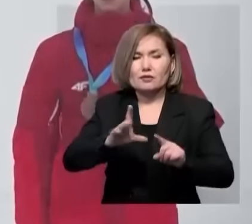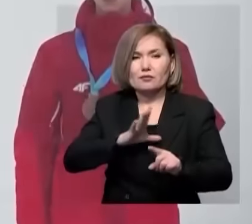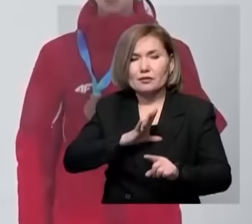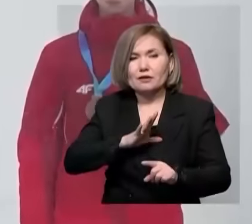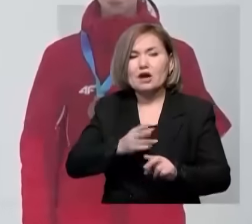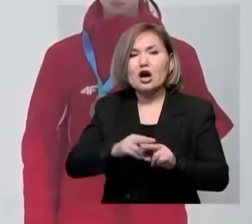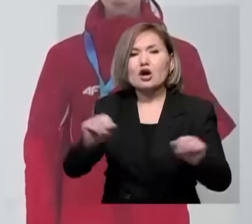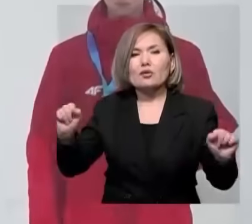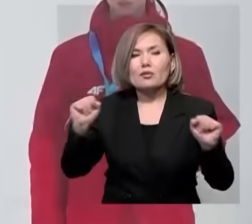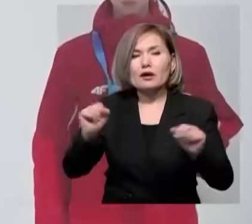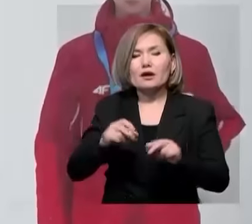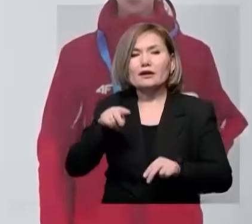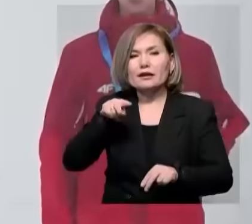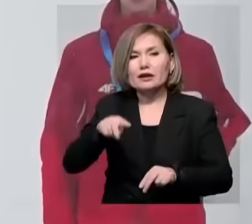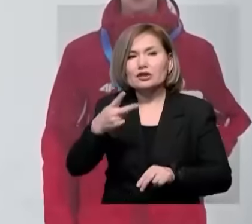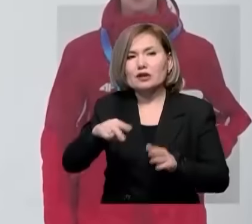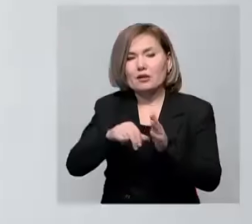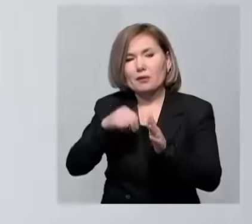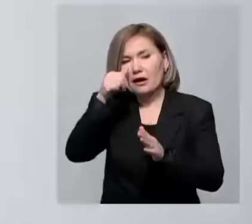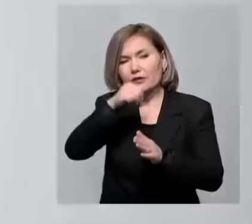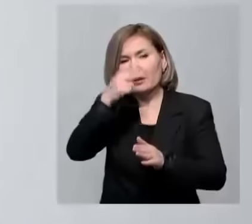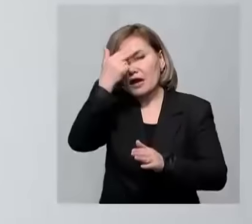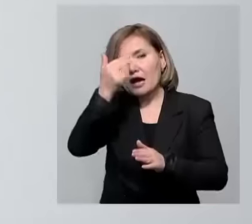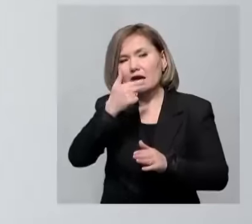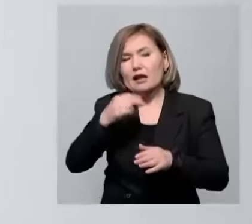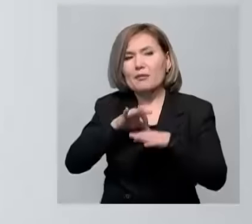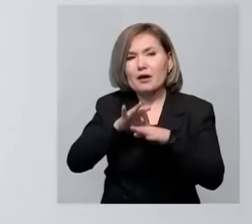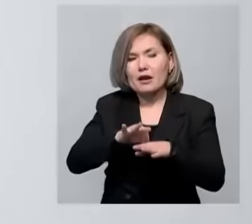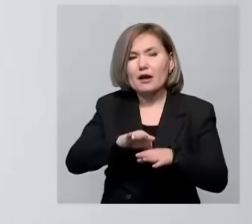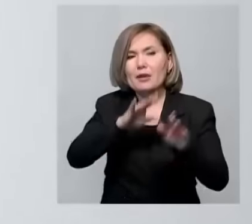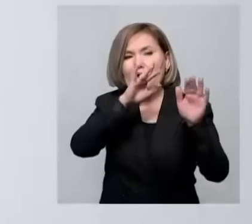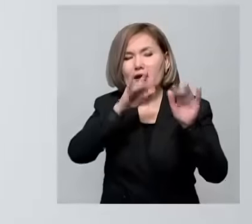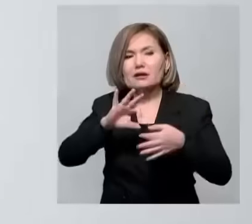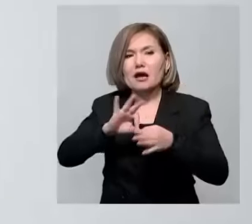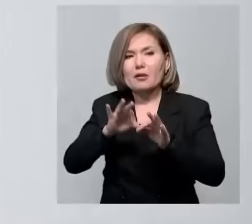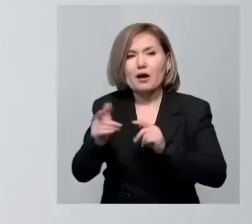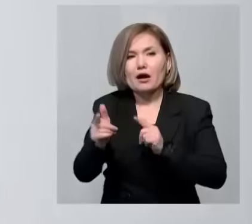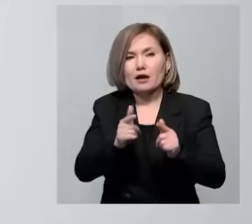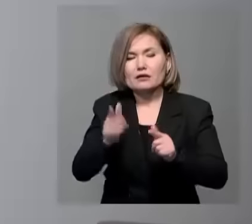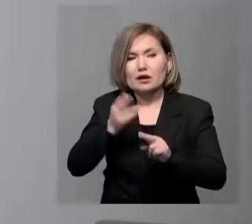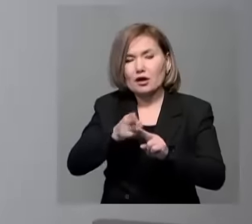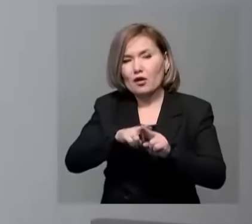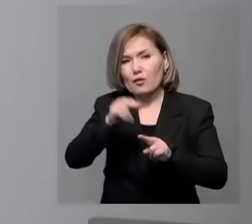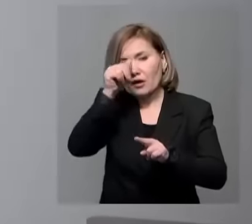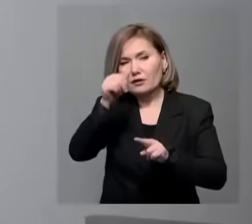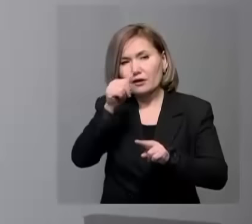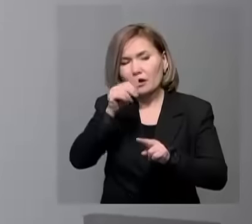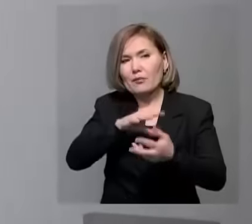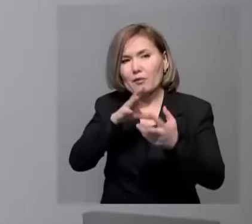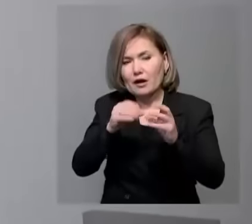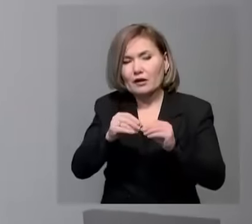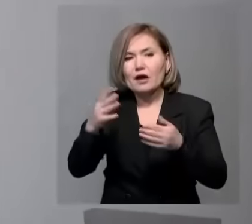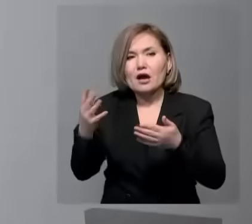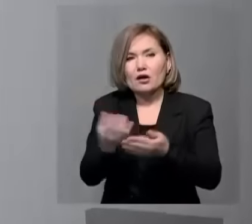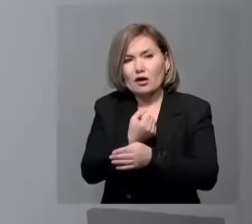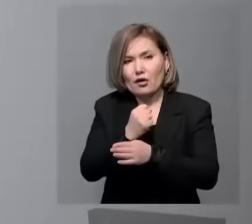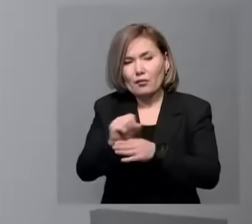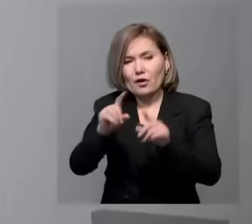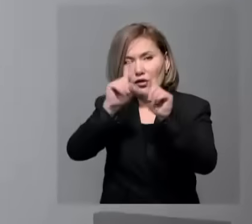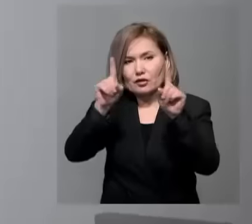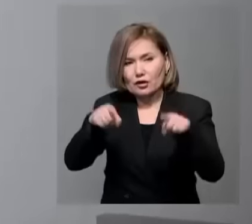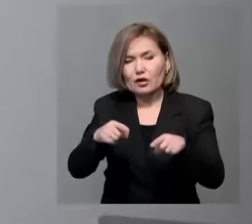Енді спортшылар 2026 жылы Италияда өтетін қысқы олимпиадаға дайындалады. Ал осы айда лицензия алуға мүмкіндік